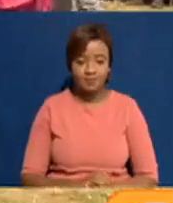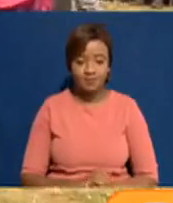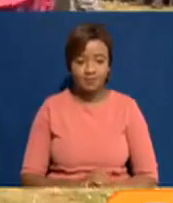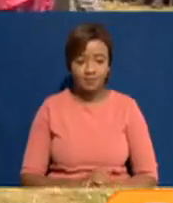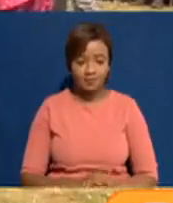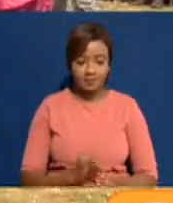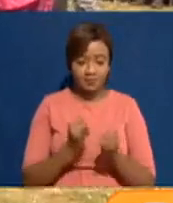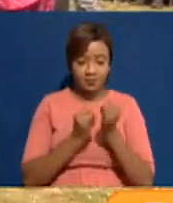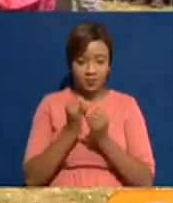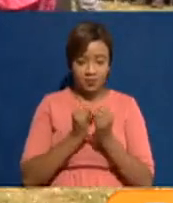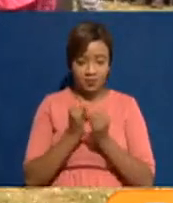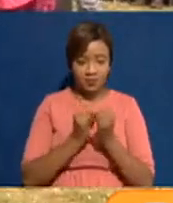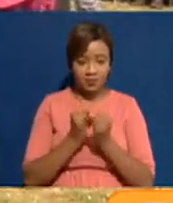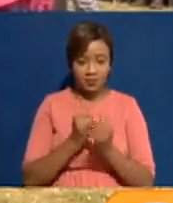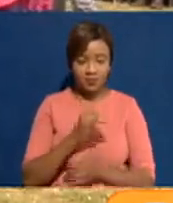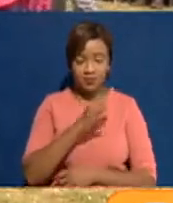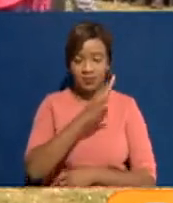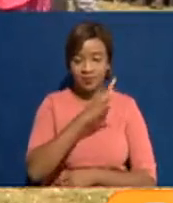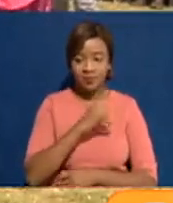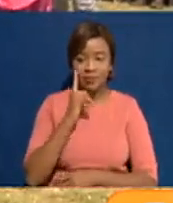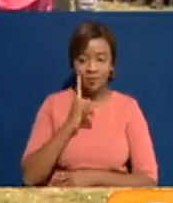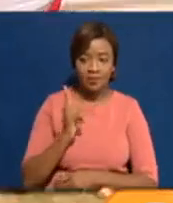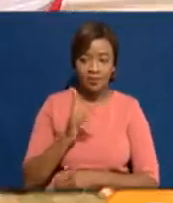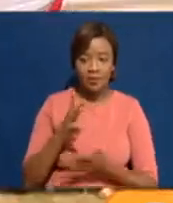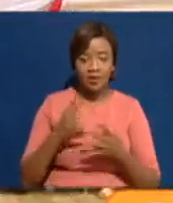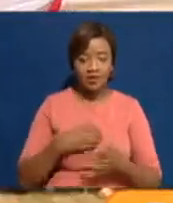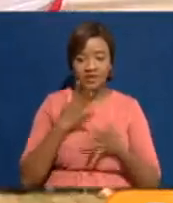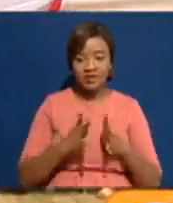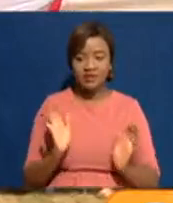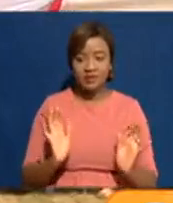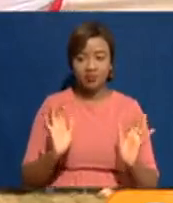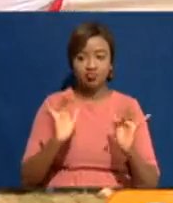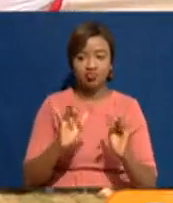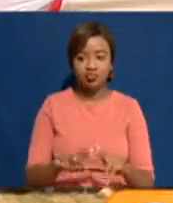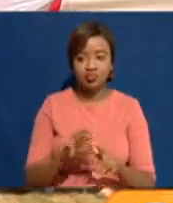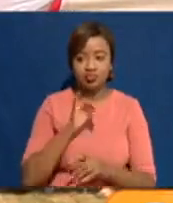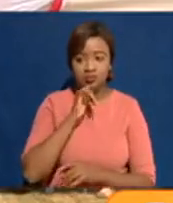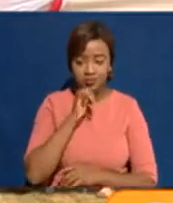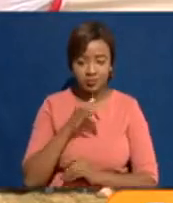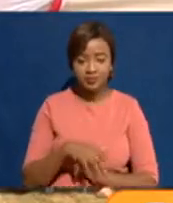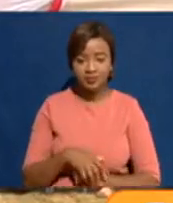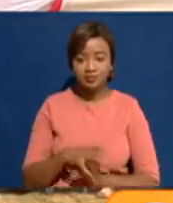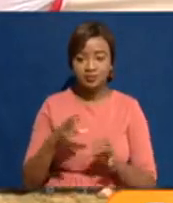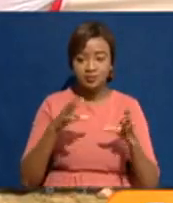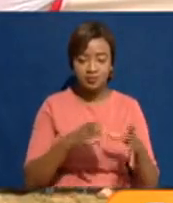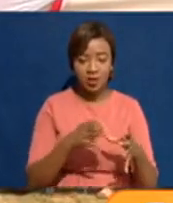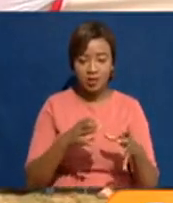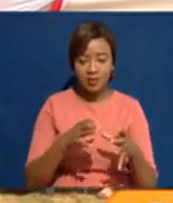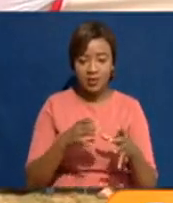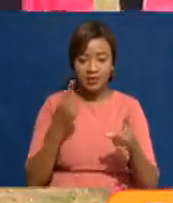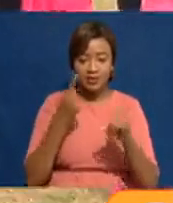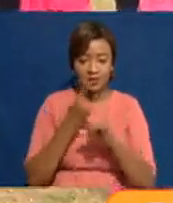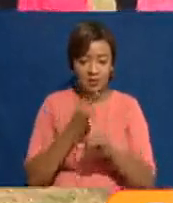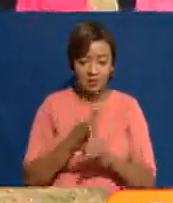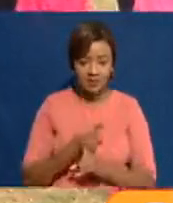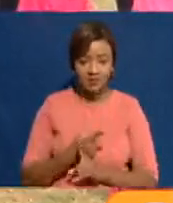Jumamosi mchana kutwa, uga wa Kisii ulifurika wageni wasio wa kawaida. Kampuni ya magari ya Inakoch kwa